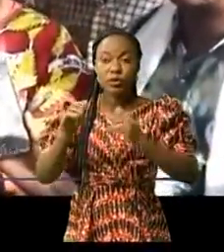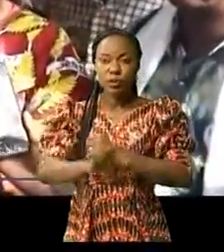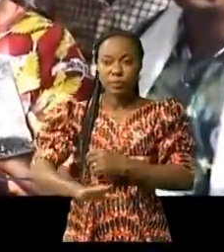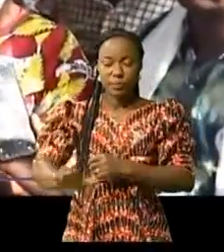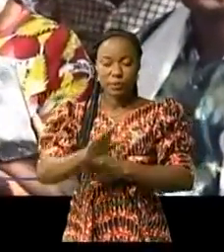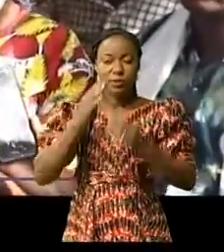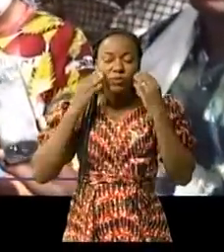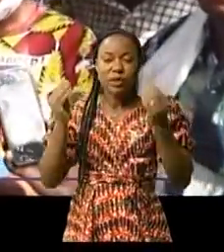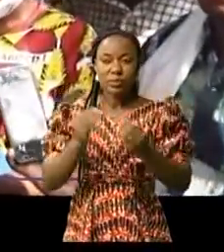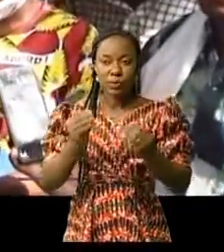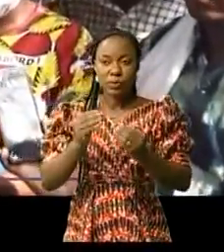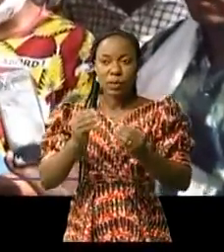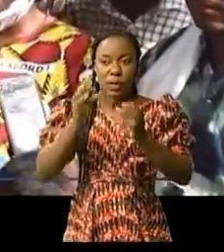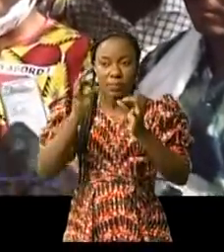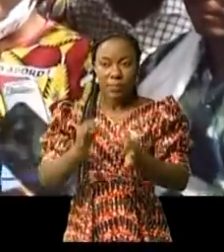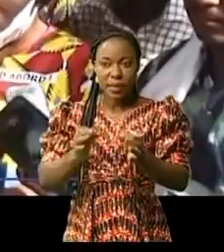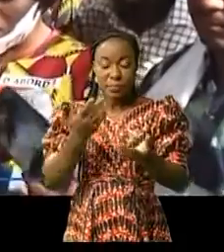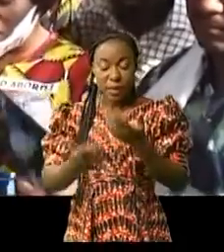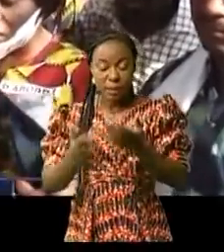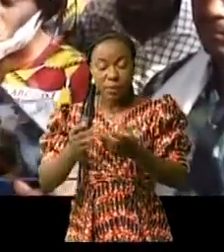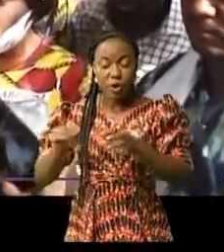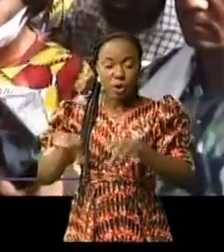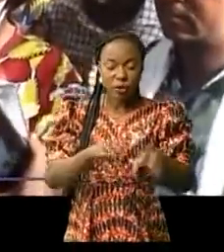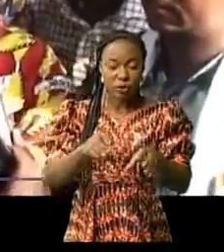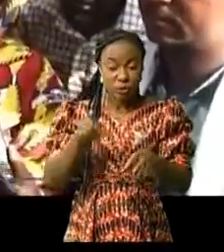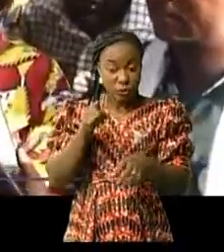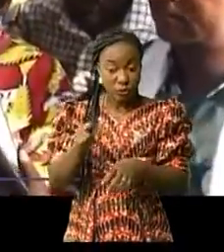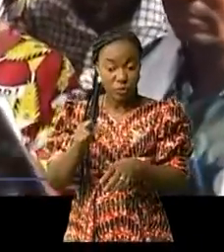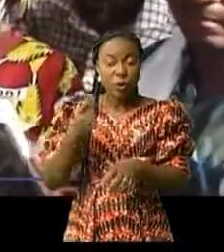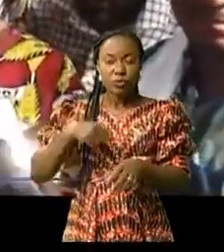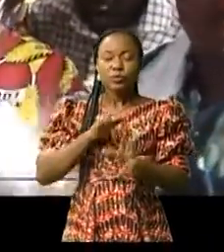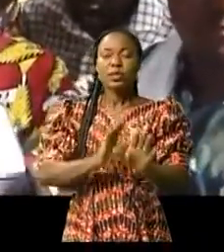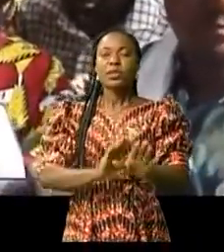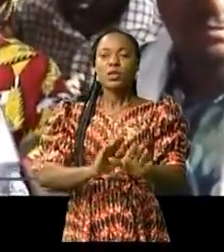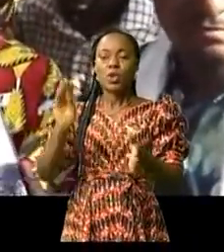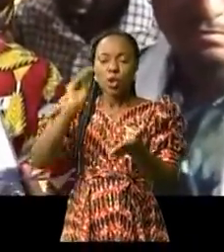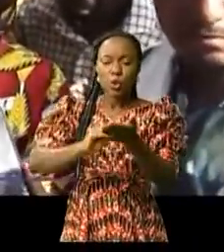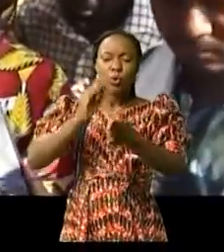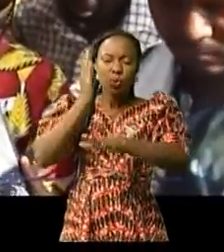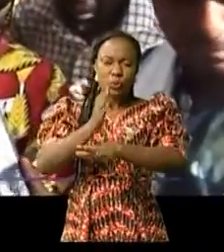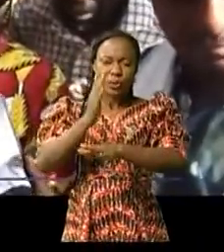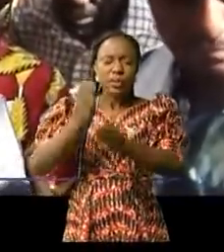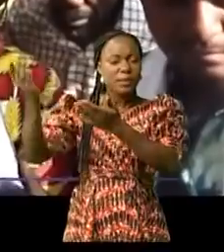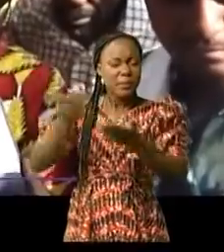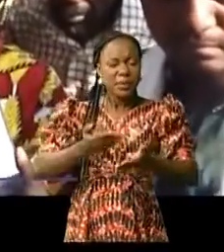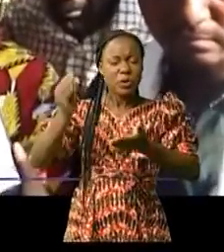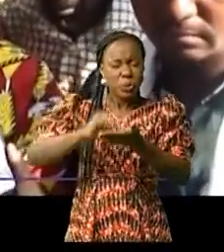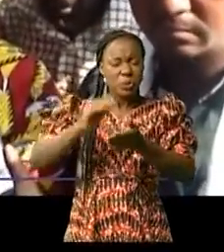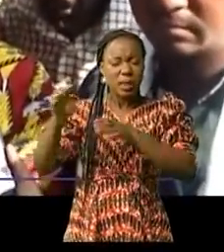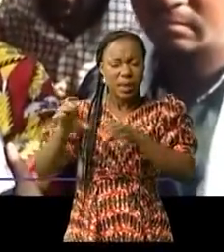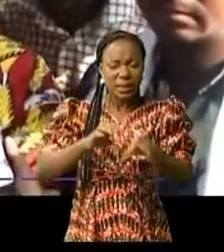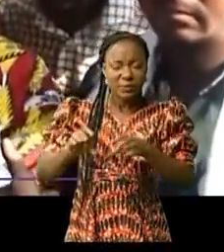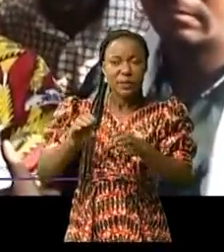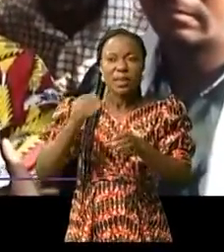au delà des ces actions nous attendons d'autres du conseiller jean jacques et lacanau qui a